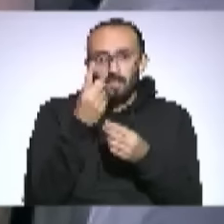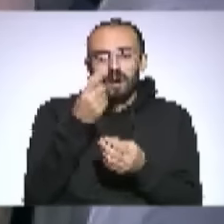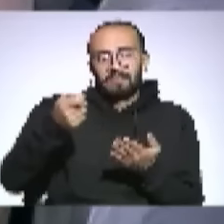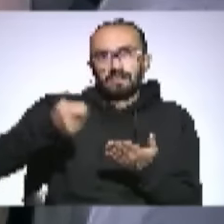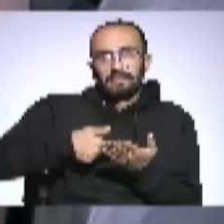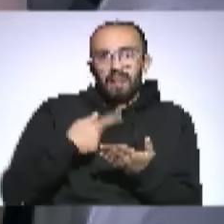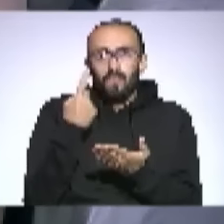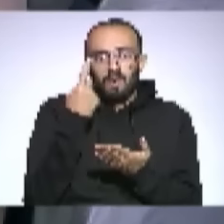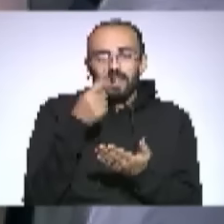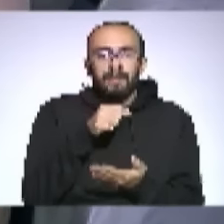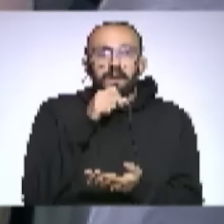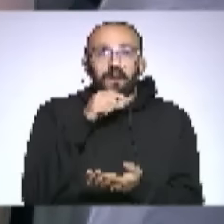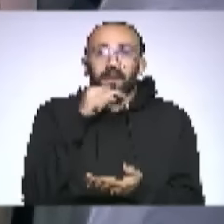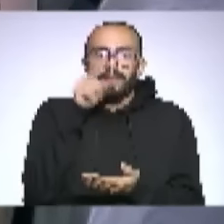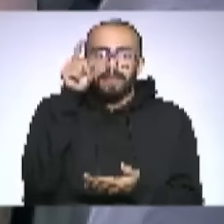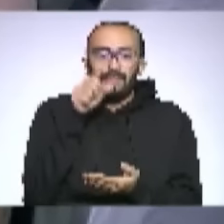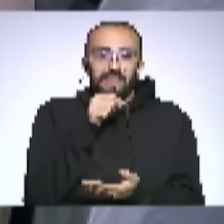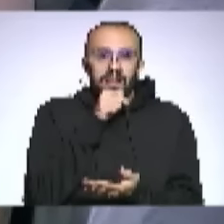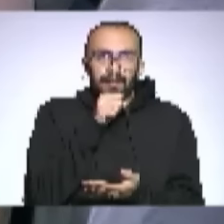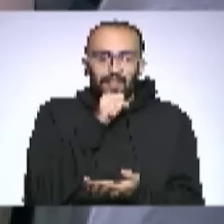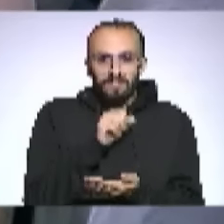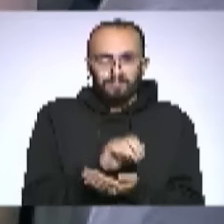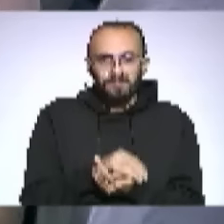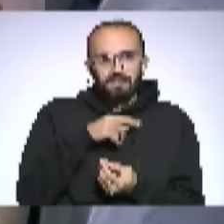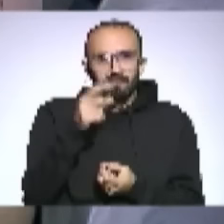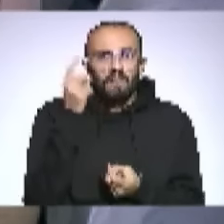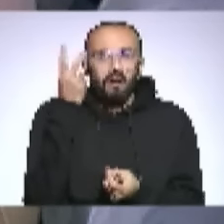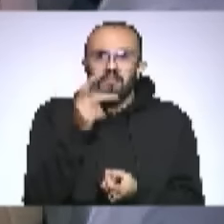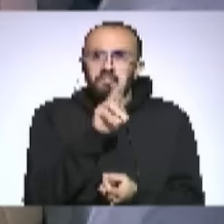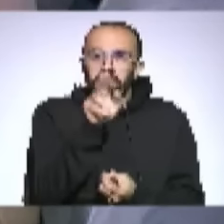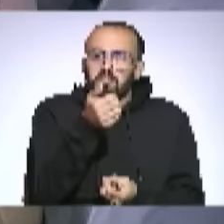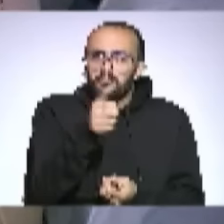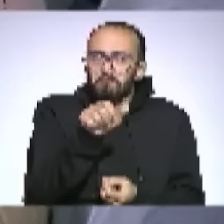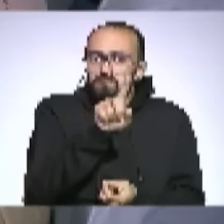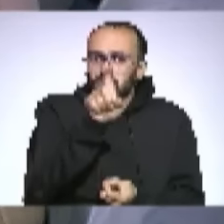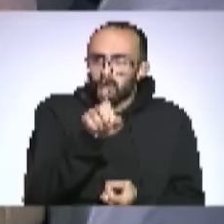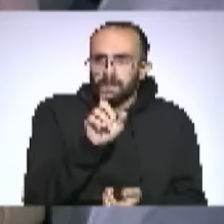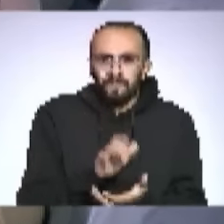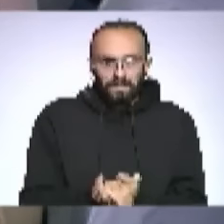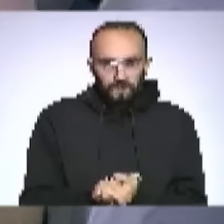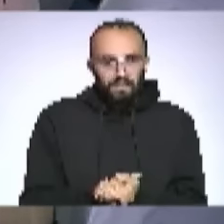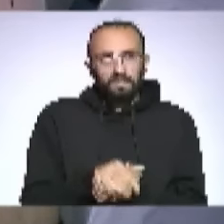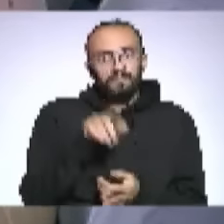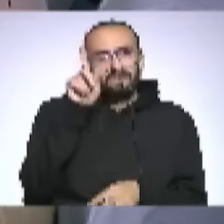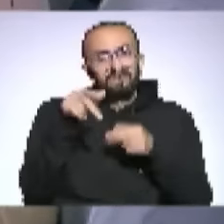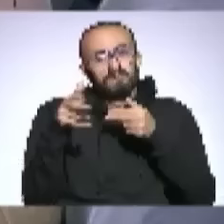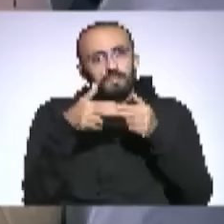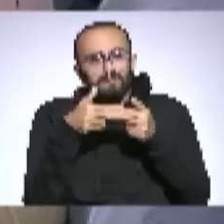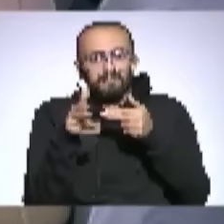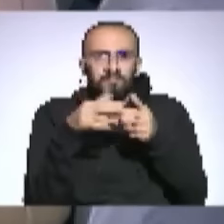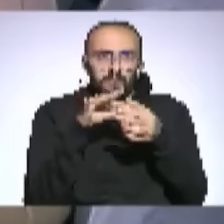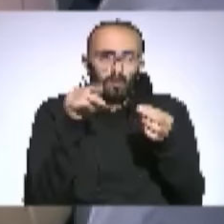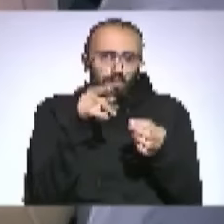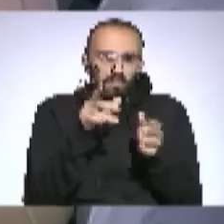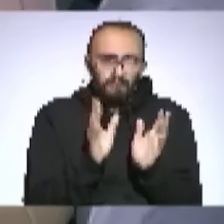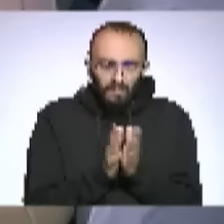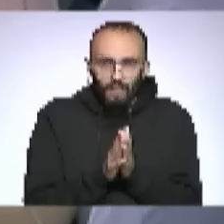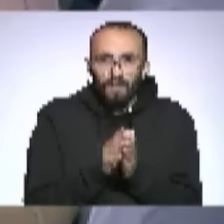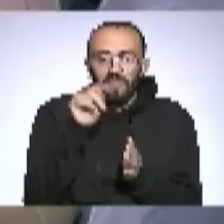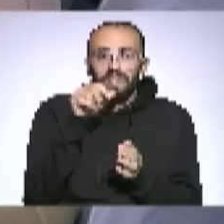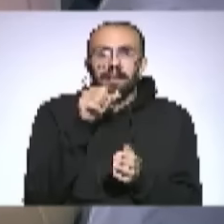جت لي من جده وعايزه اعرف ارائكم في الموضوع ده لانه الحكايه دي في ليها مؤيدين وفي ليها معارضين في